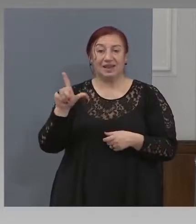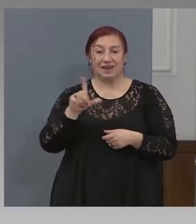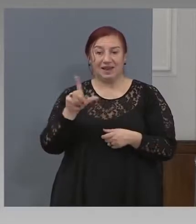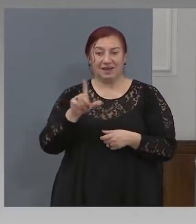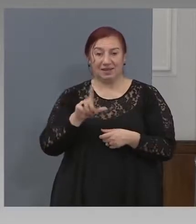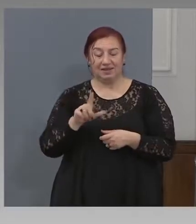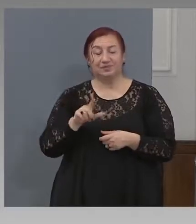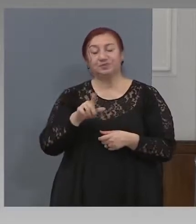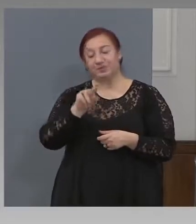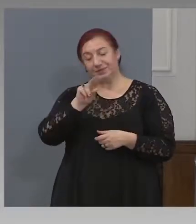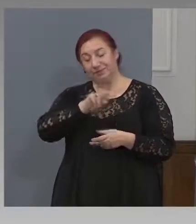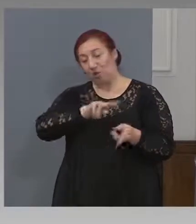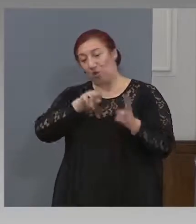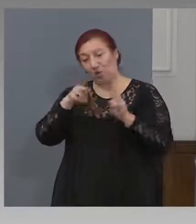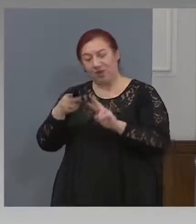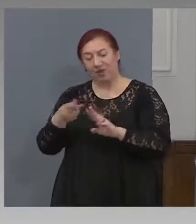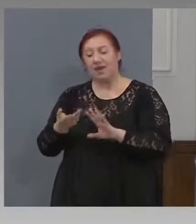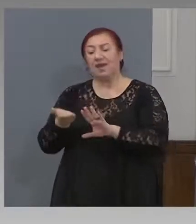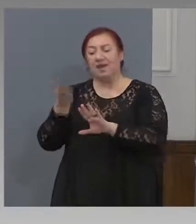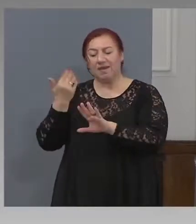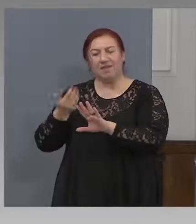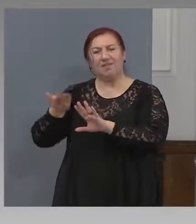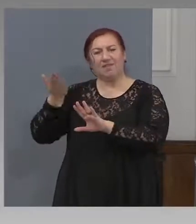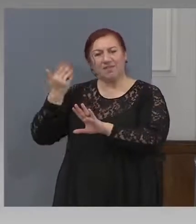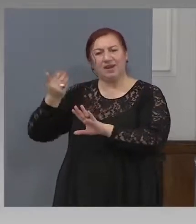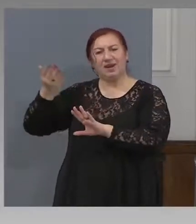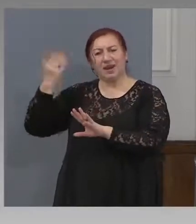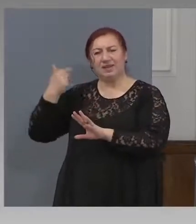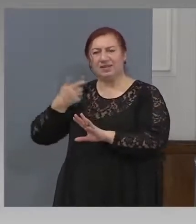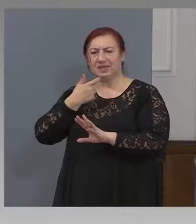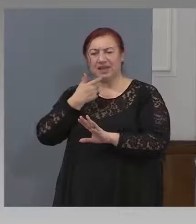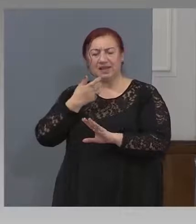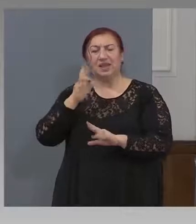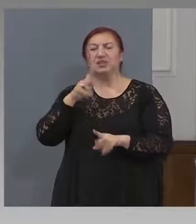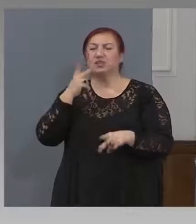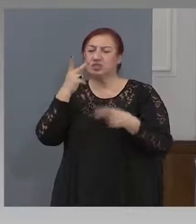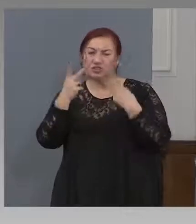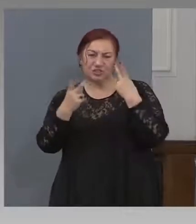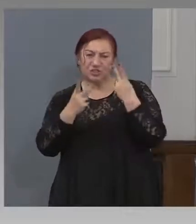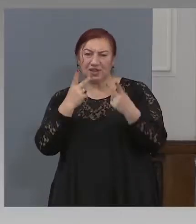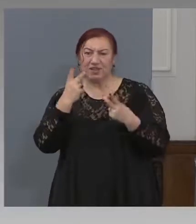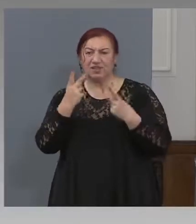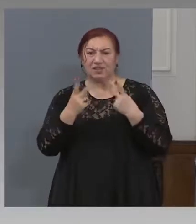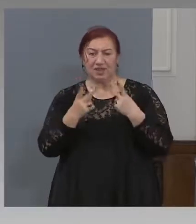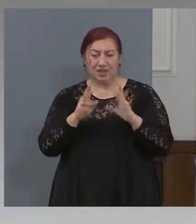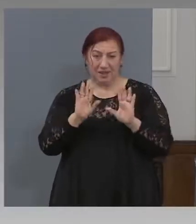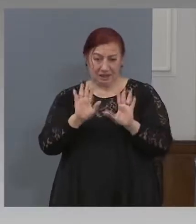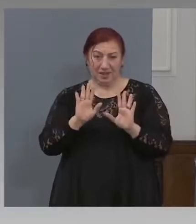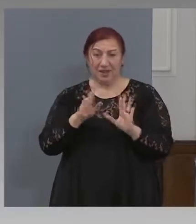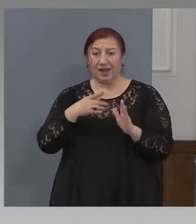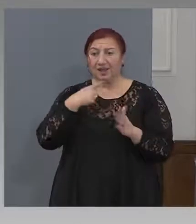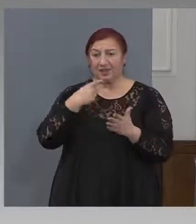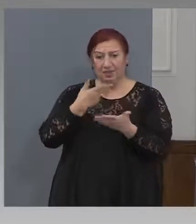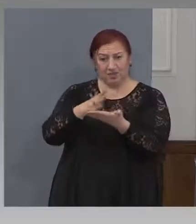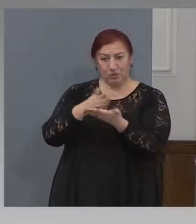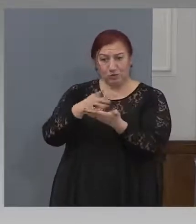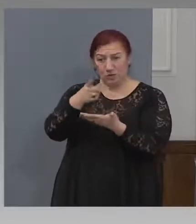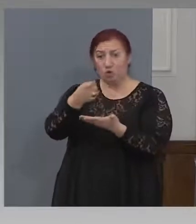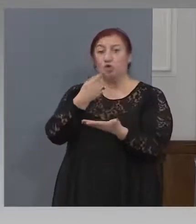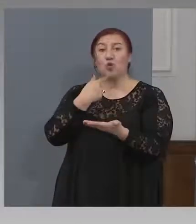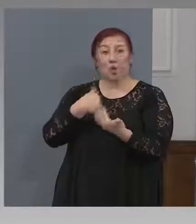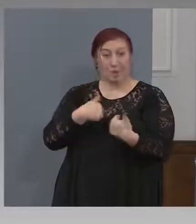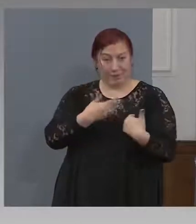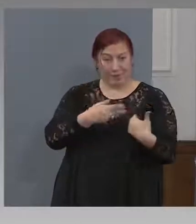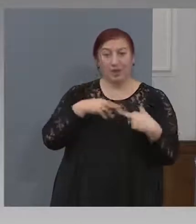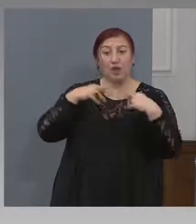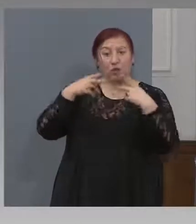Върнете се години назад и ще видите много. И ще видите, че... Нека да ви кажа, защото питате. Ще видите,